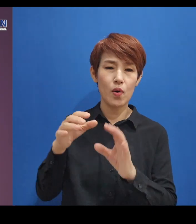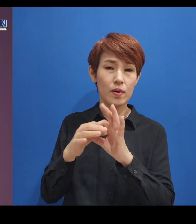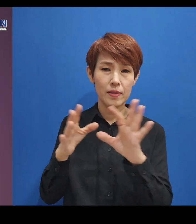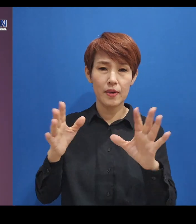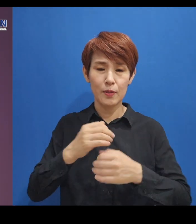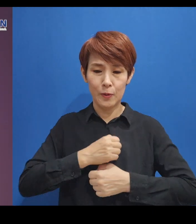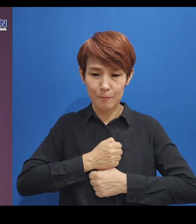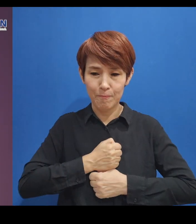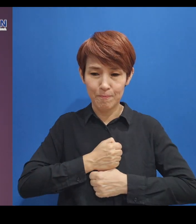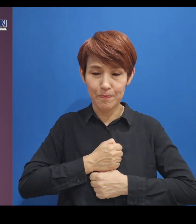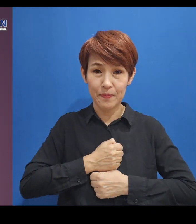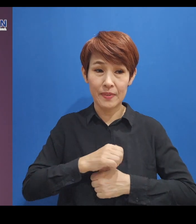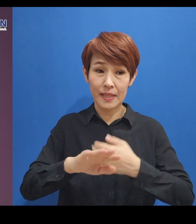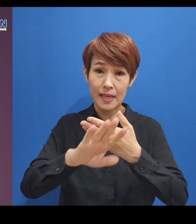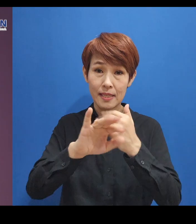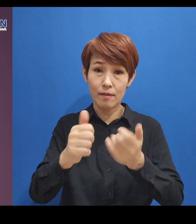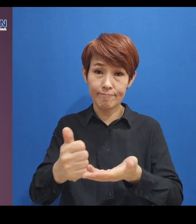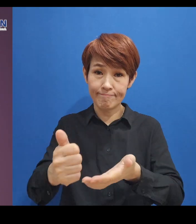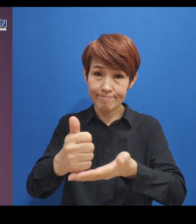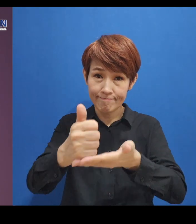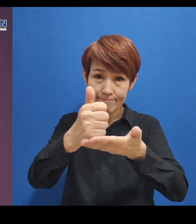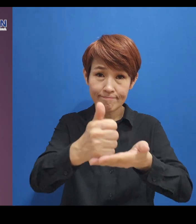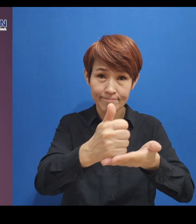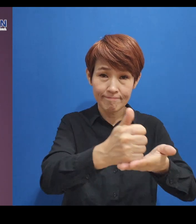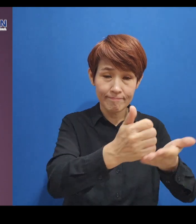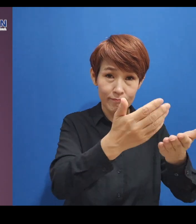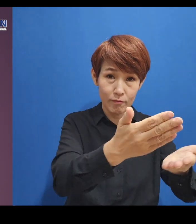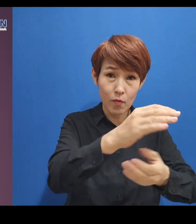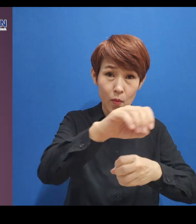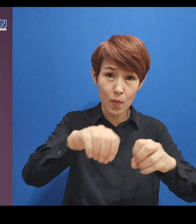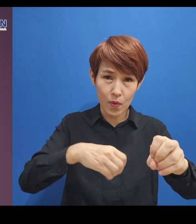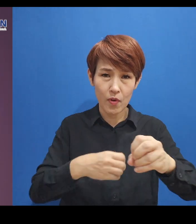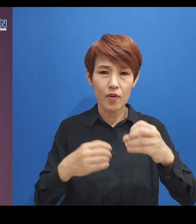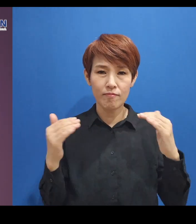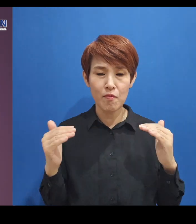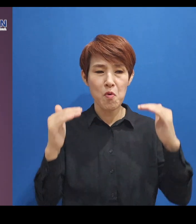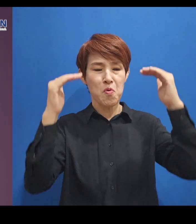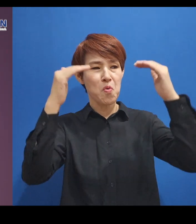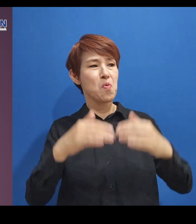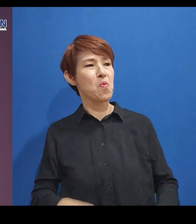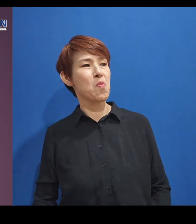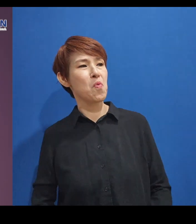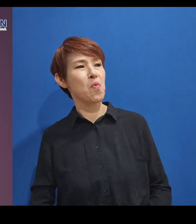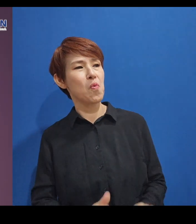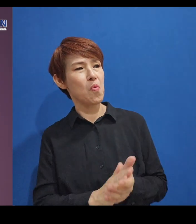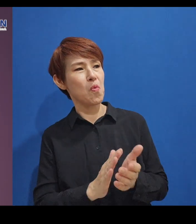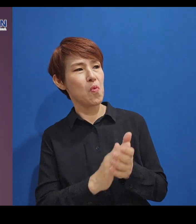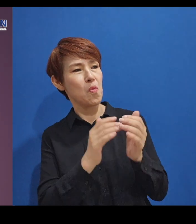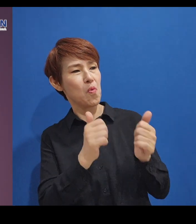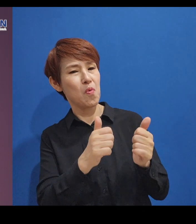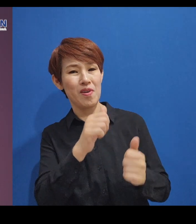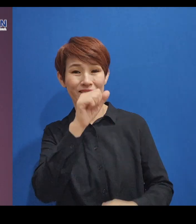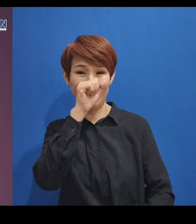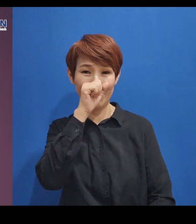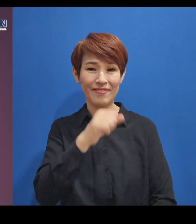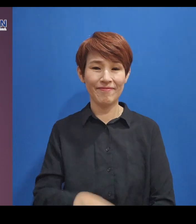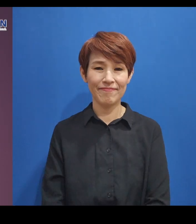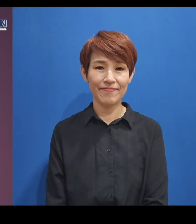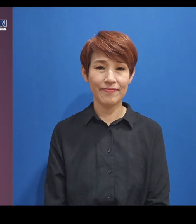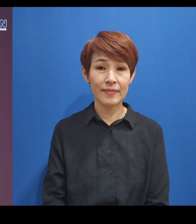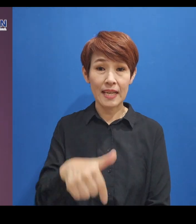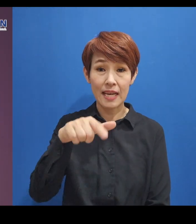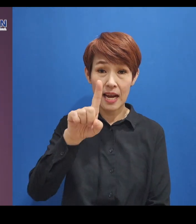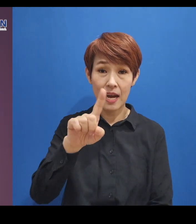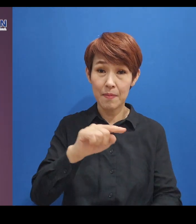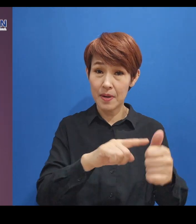조심하는 존중을 통해서 모든 분들로부터 어른이라 칭찬받게 되면 좋겠습니다.